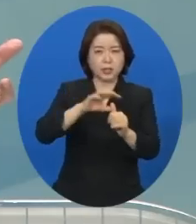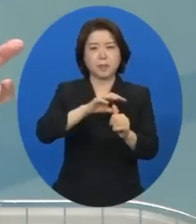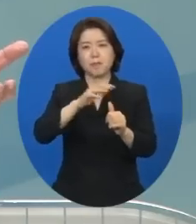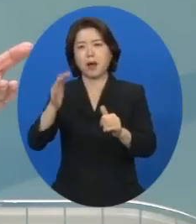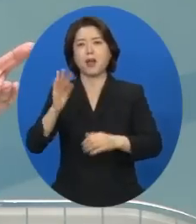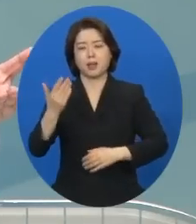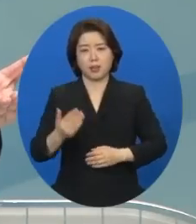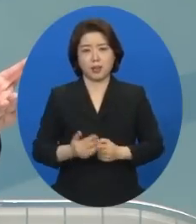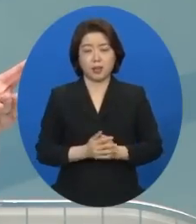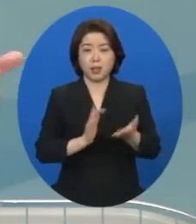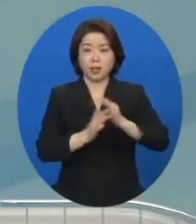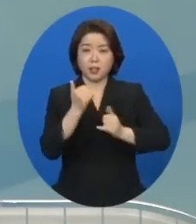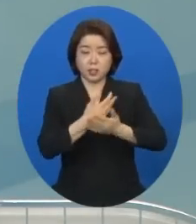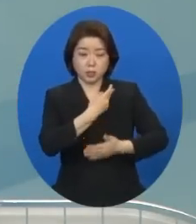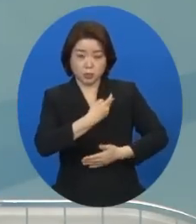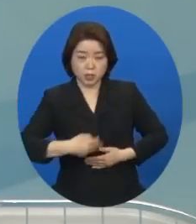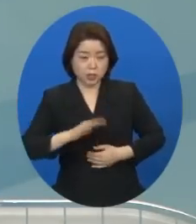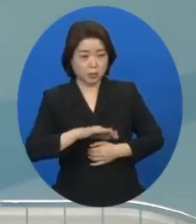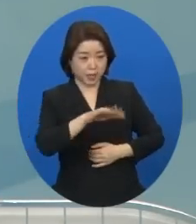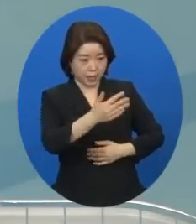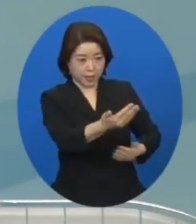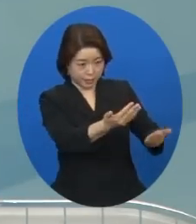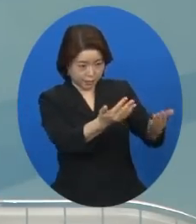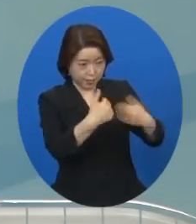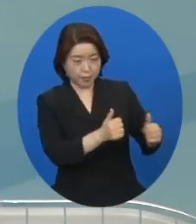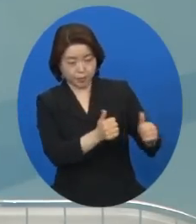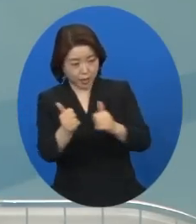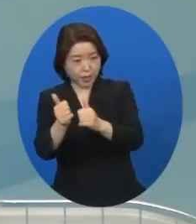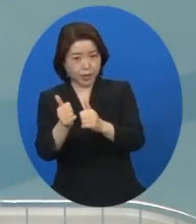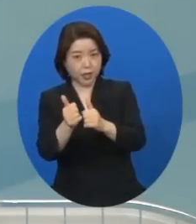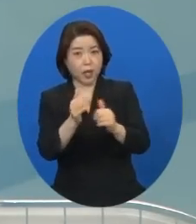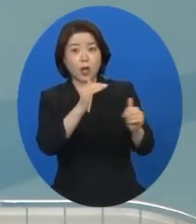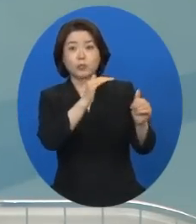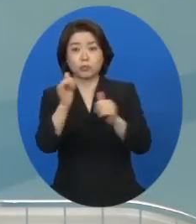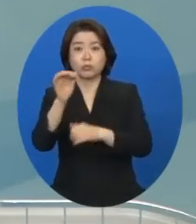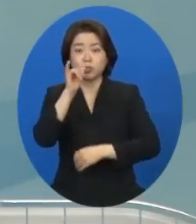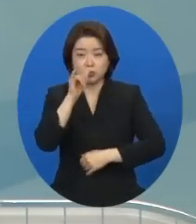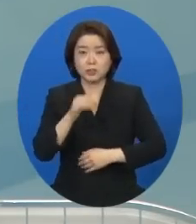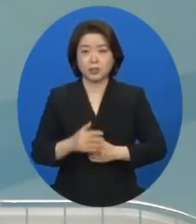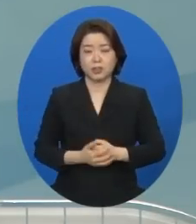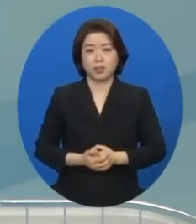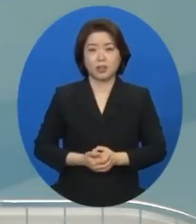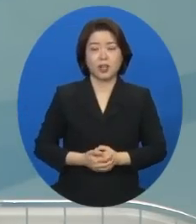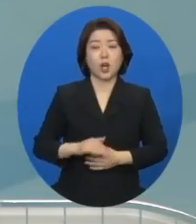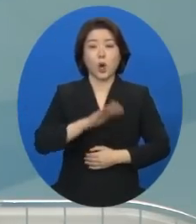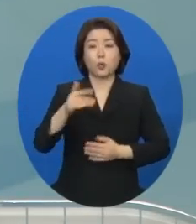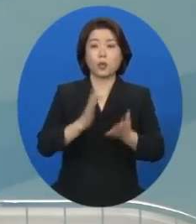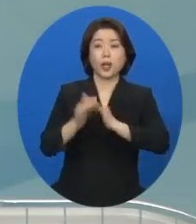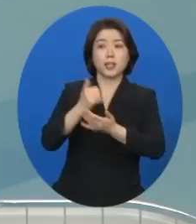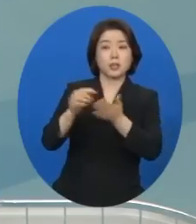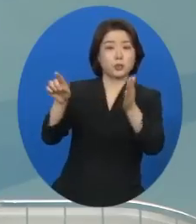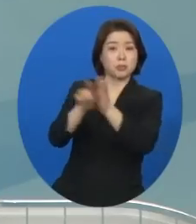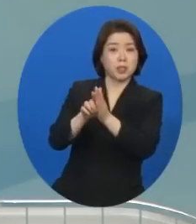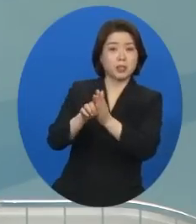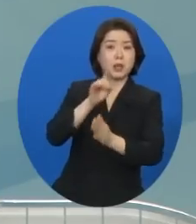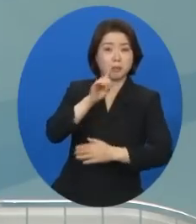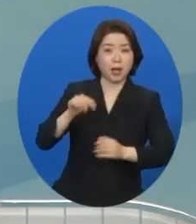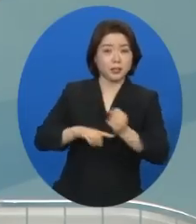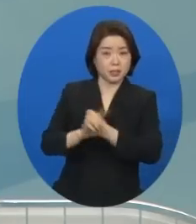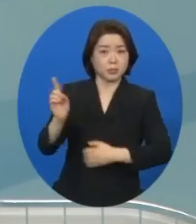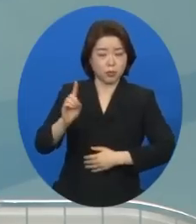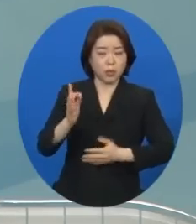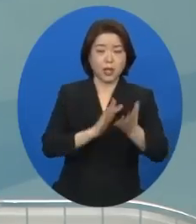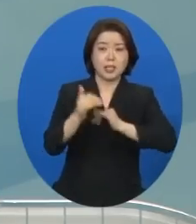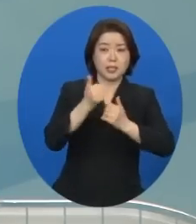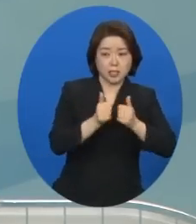예수님께서 제자들에게 나를 따르라 그렇게 부르셨어요. 그러니까 우리가 예수님을 믿는 것은 예수님을